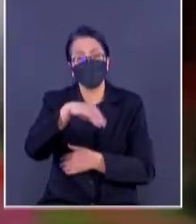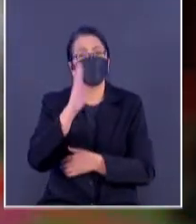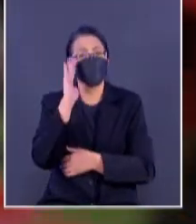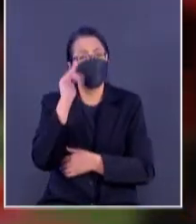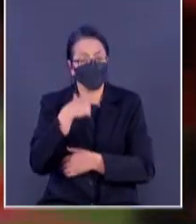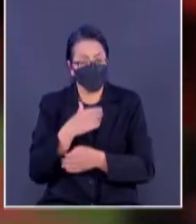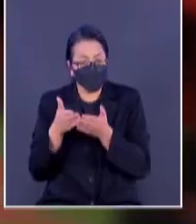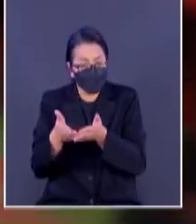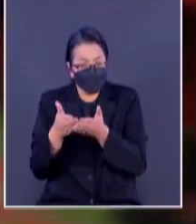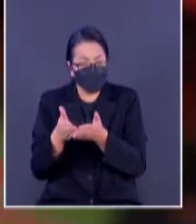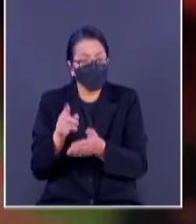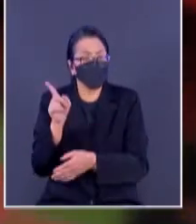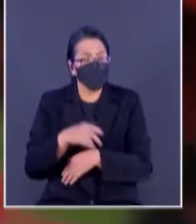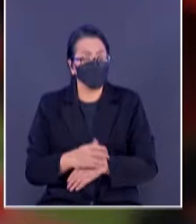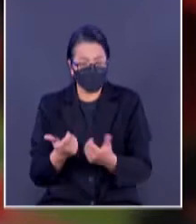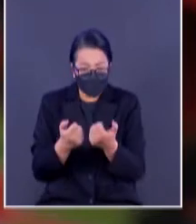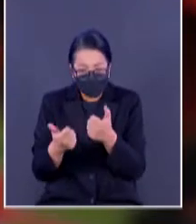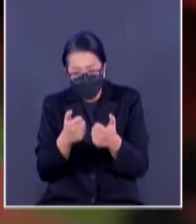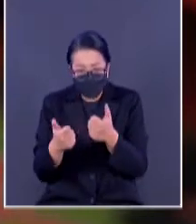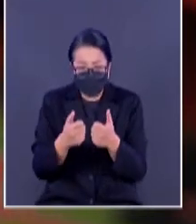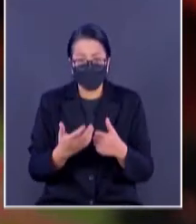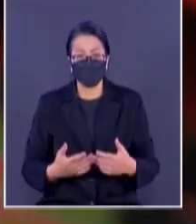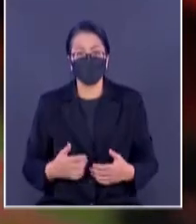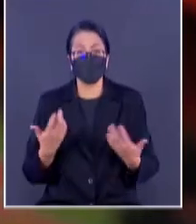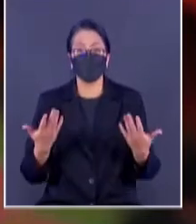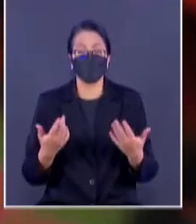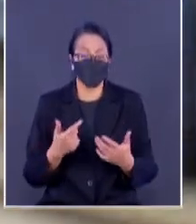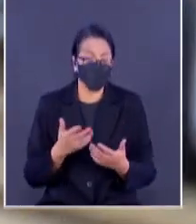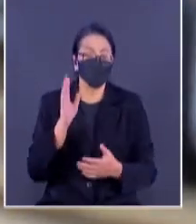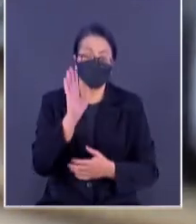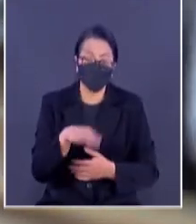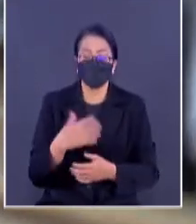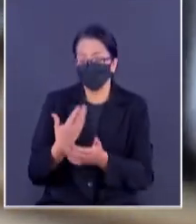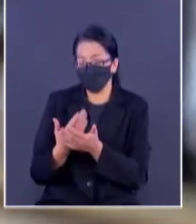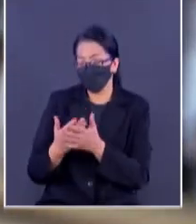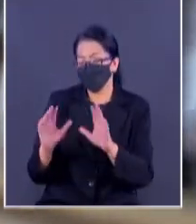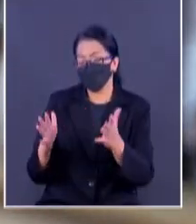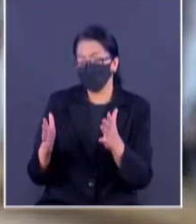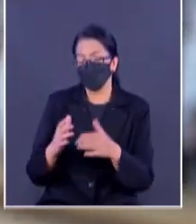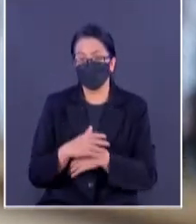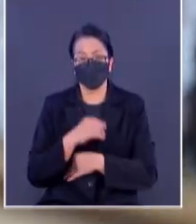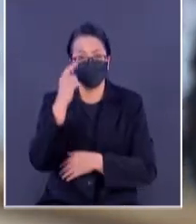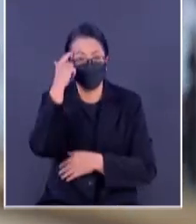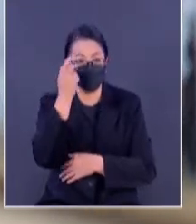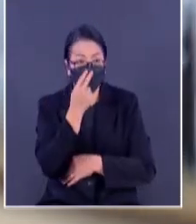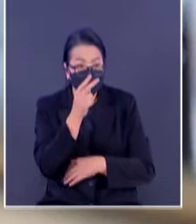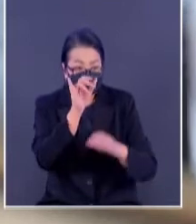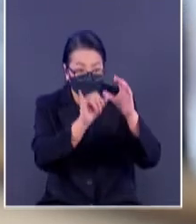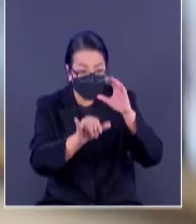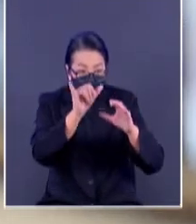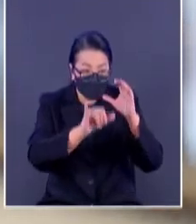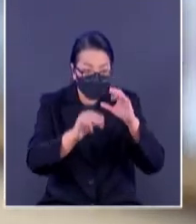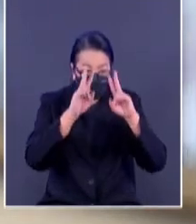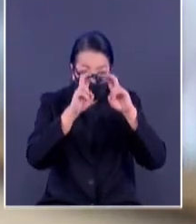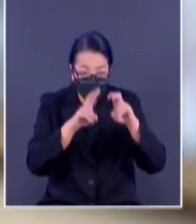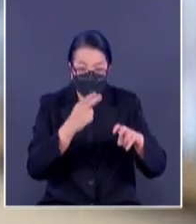ยากได้เรืออีแปะเป็นเรือบังคับด้วยนะคุณพ่อแต่ว่าตอนนั้นเนี่ยตัวเองบอกว่าโอ้ไม่มีเงินพอนะเลยไปเปิด YouTube ดูแล้วก็ศึก